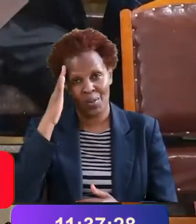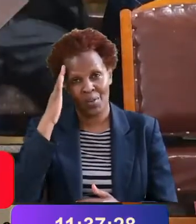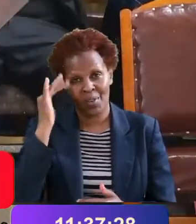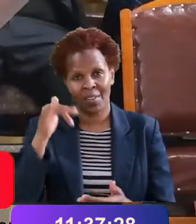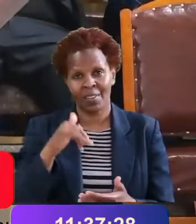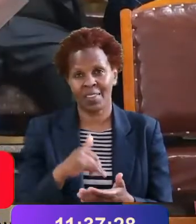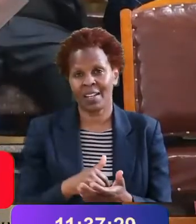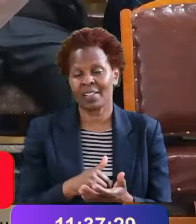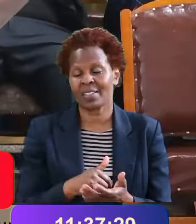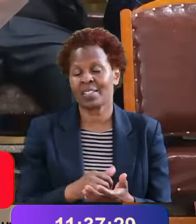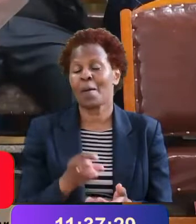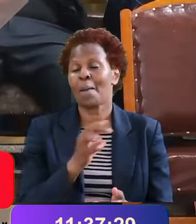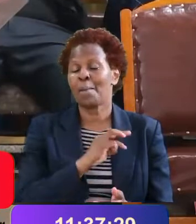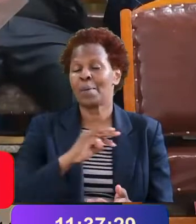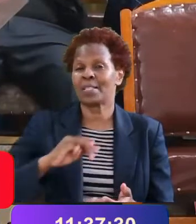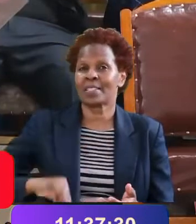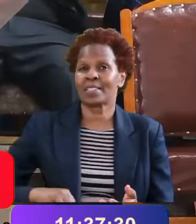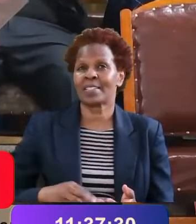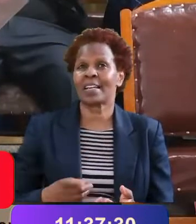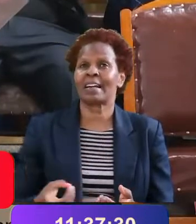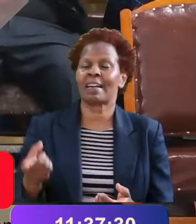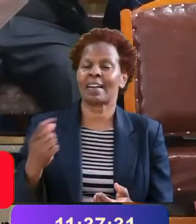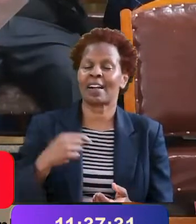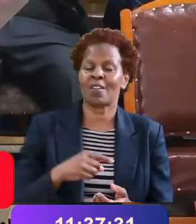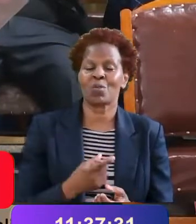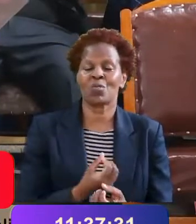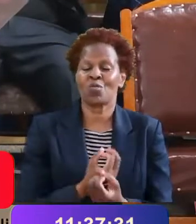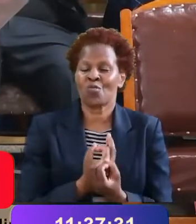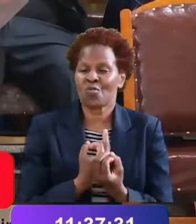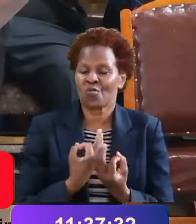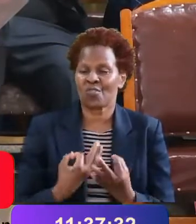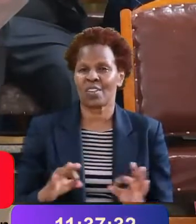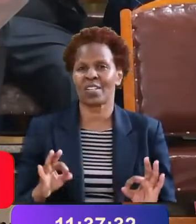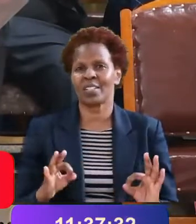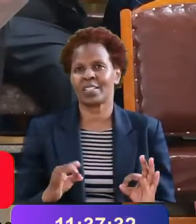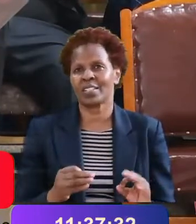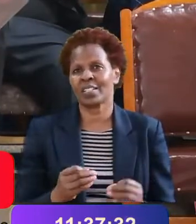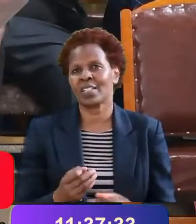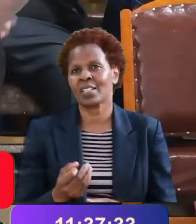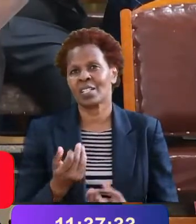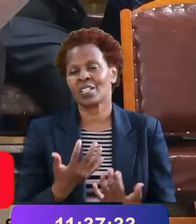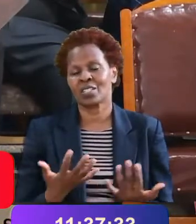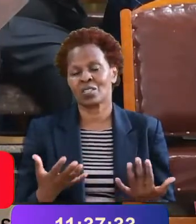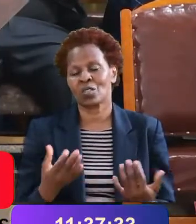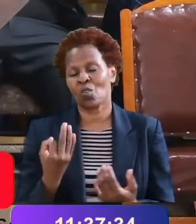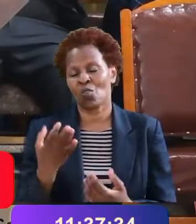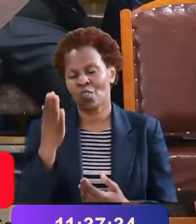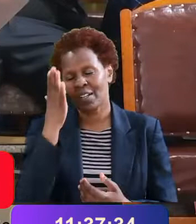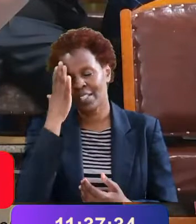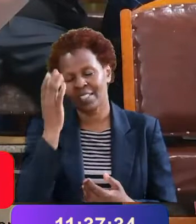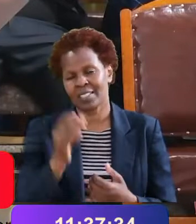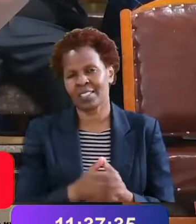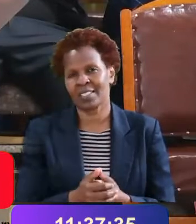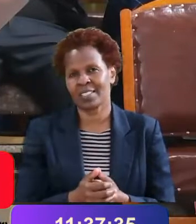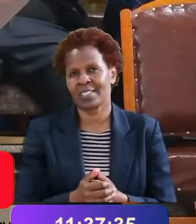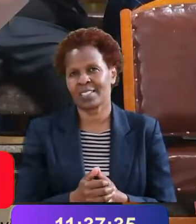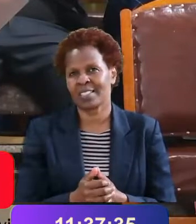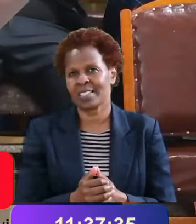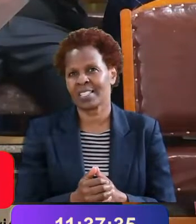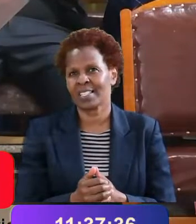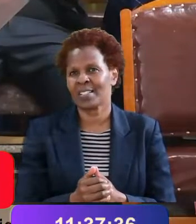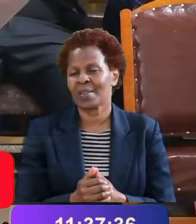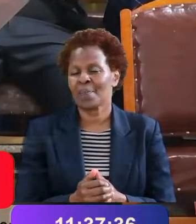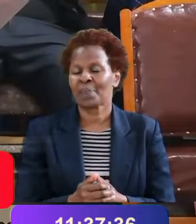atakuja kuleta ukombozi wa wana wa Israeli. Alijua. In fact, sina Biblia ya Kiswahili, lakini